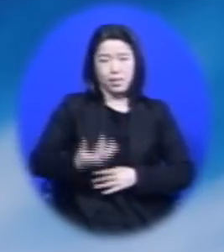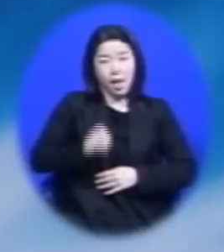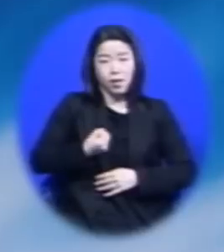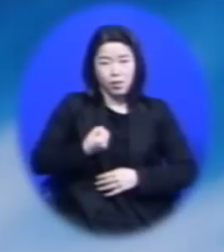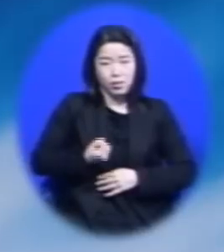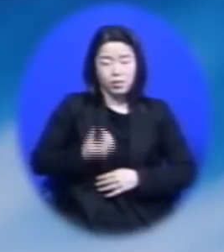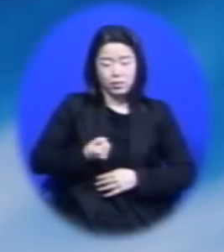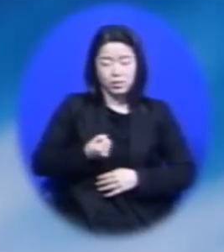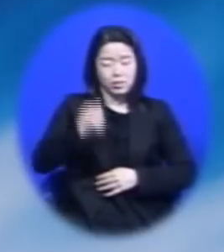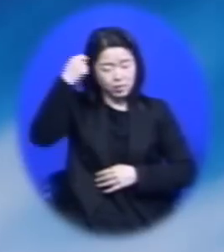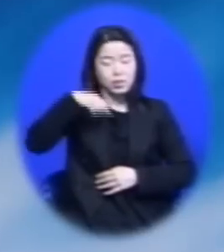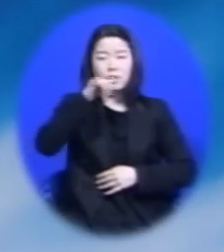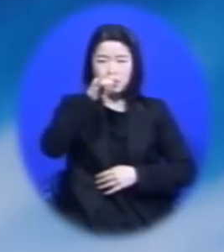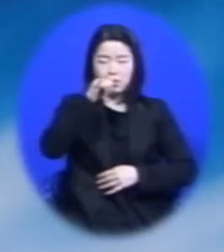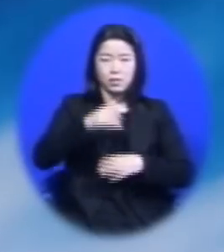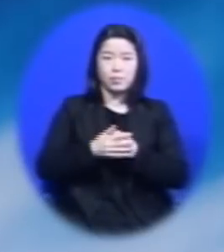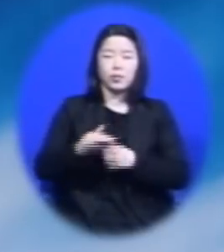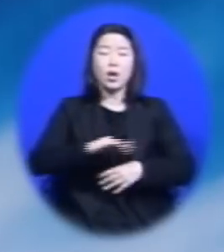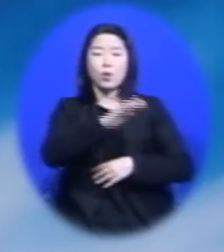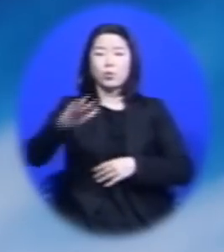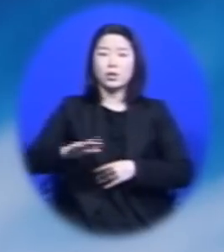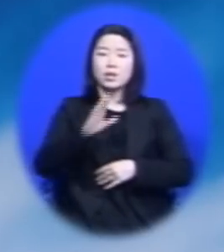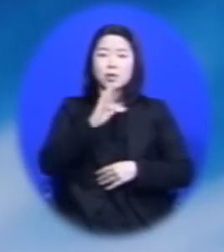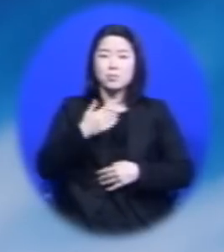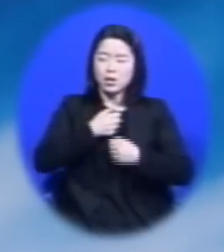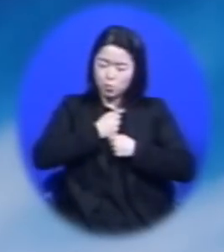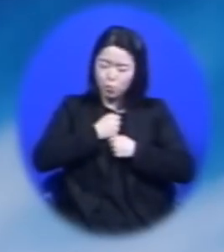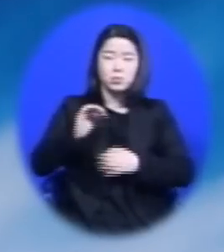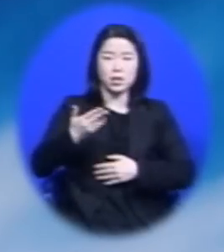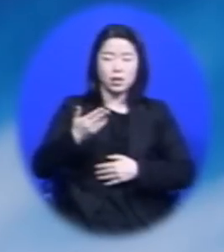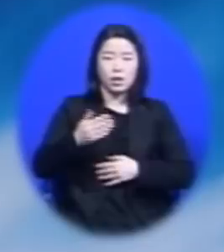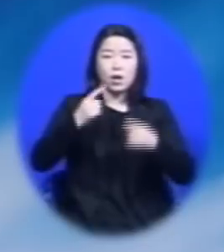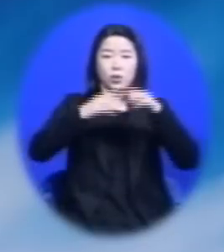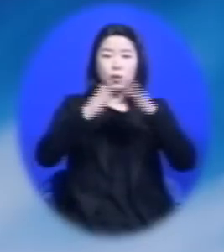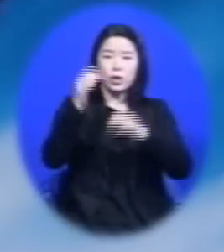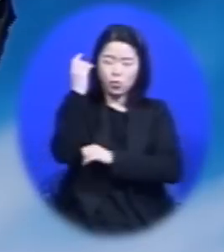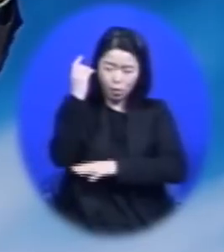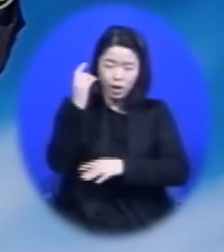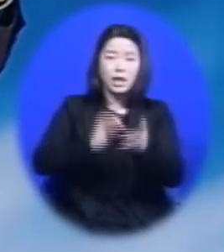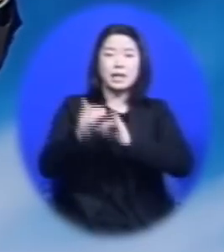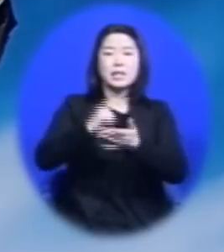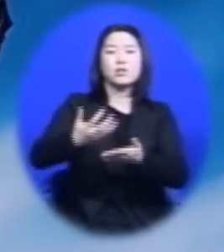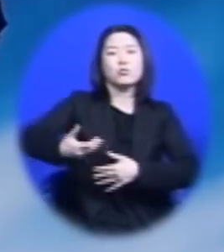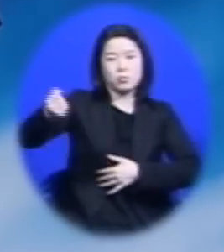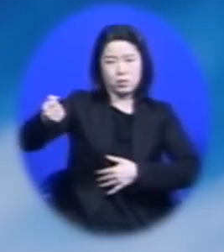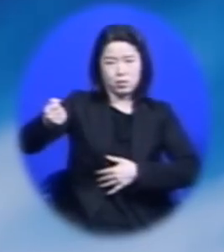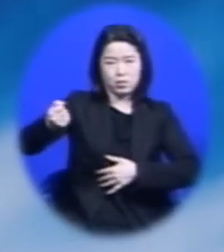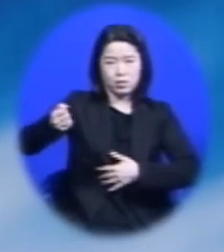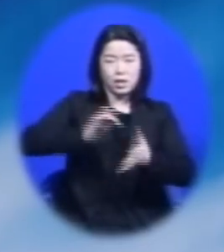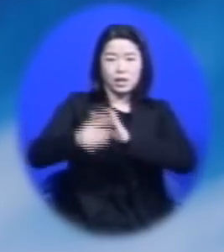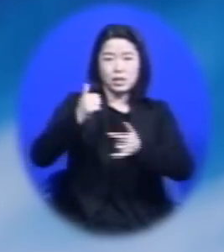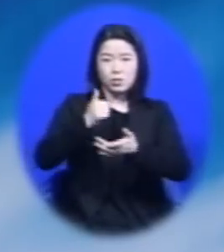소유 의식 우리가 정말 조심해야 될 거예요 교회는 근본적으로 예수님 것입니다